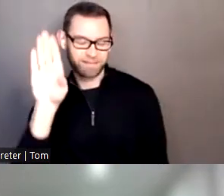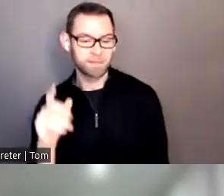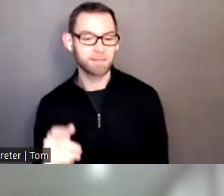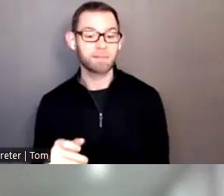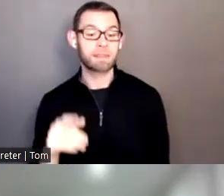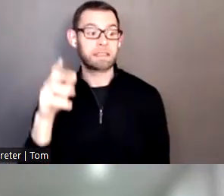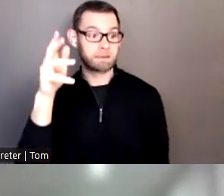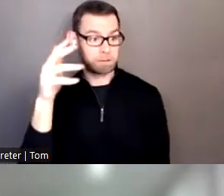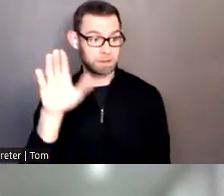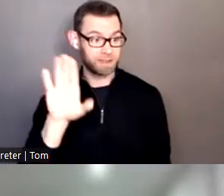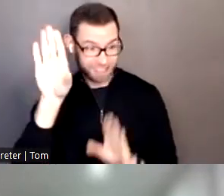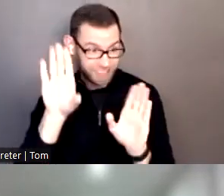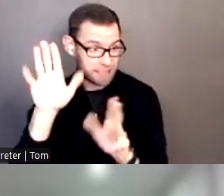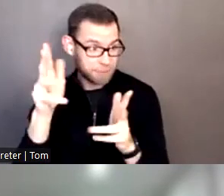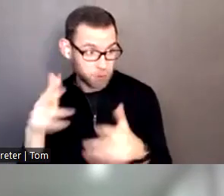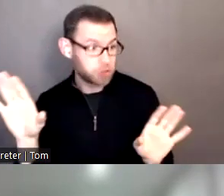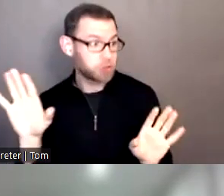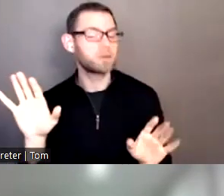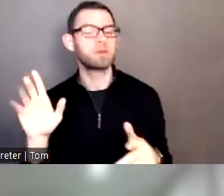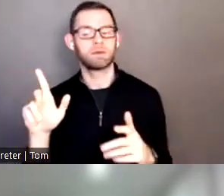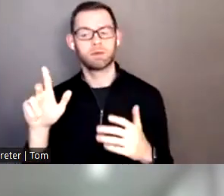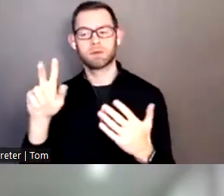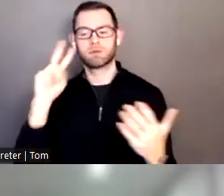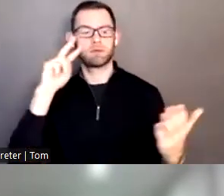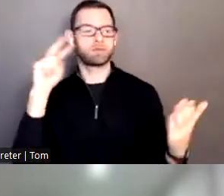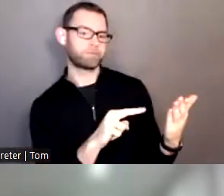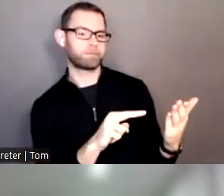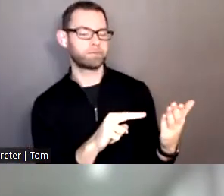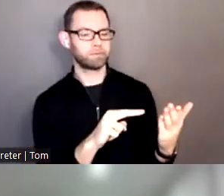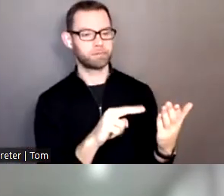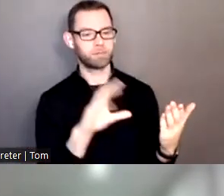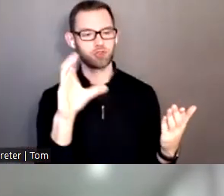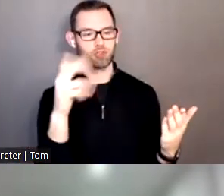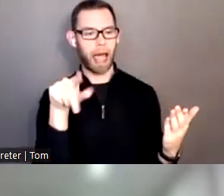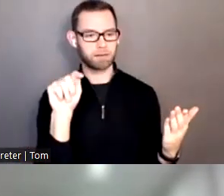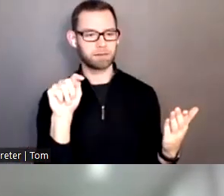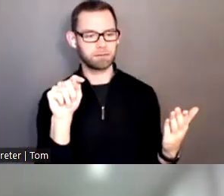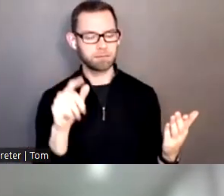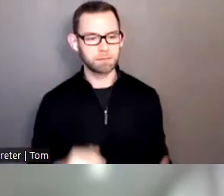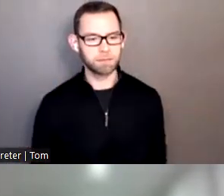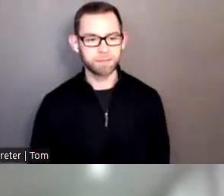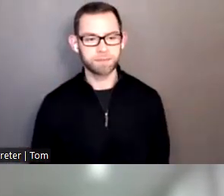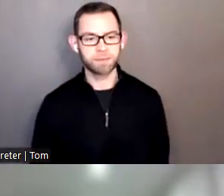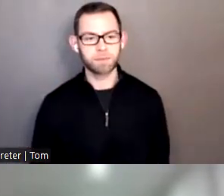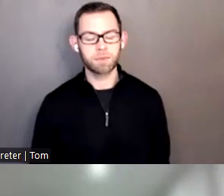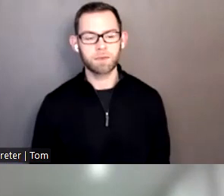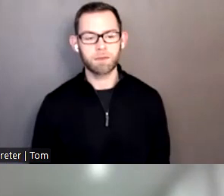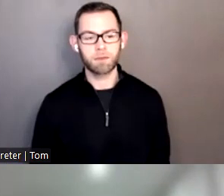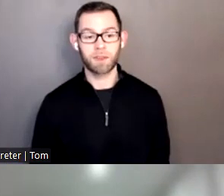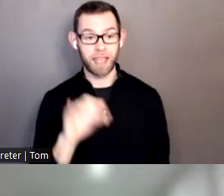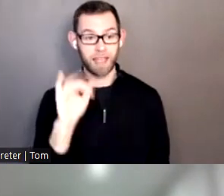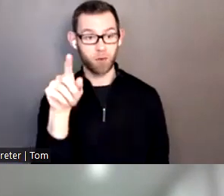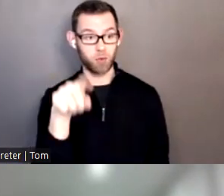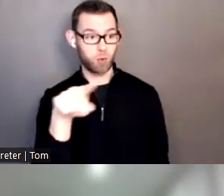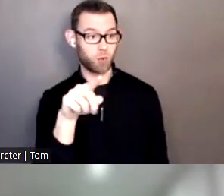Après ça, nous Q&A? allons passer dans la partie question et mettez dans la boîte question et réponse là. If you submit question via the Q&A